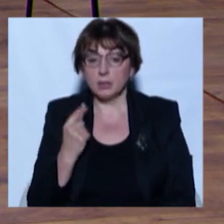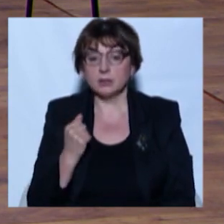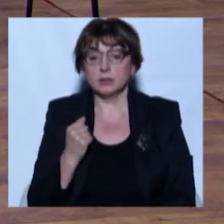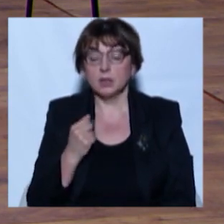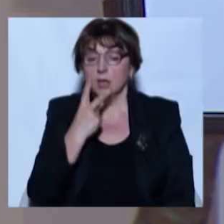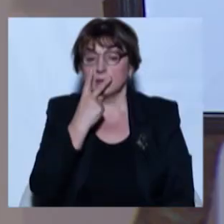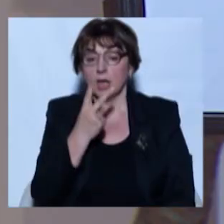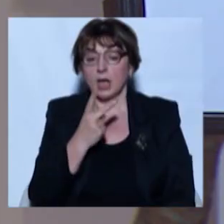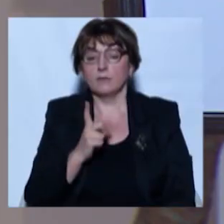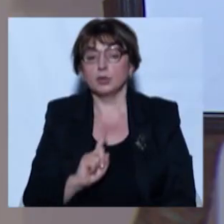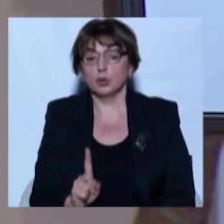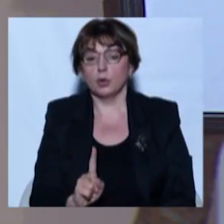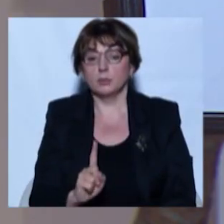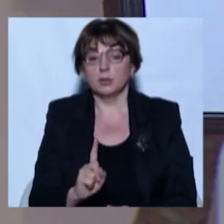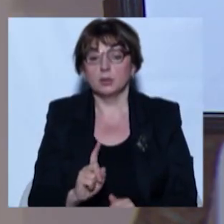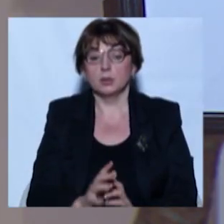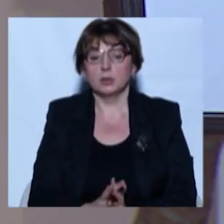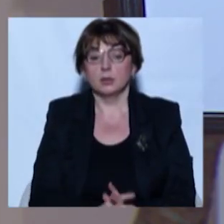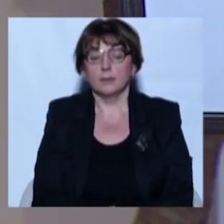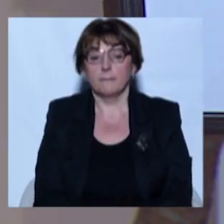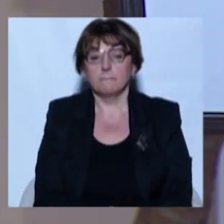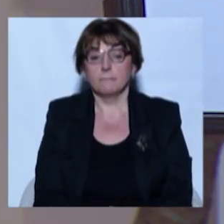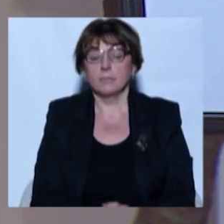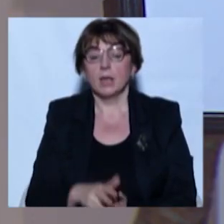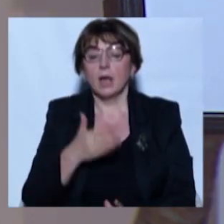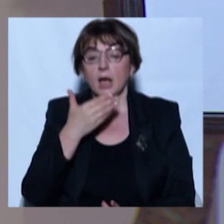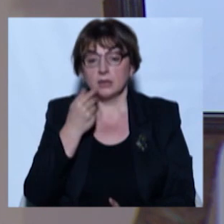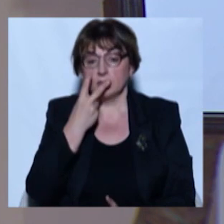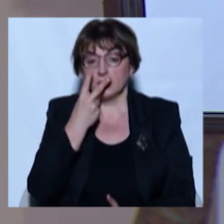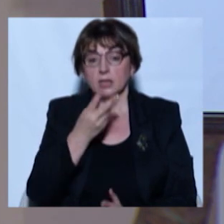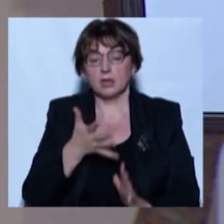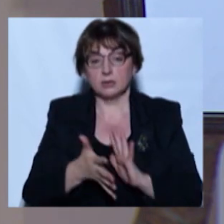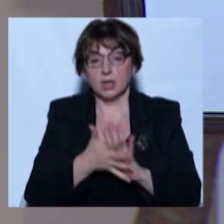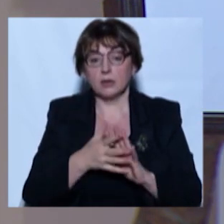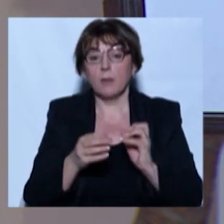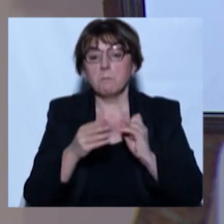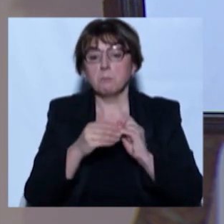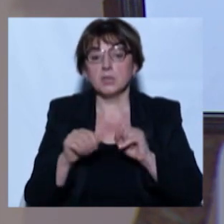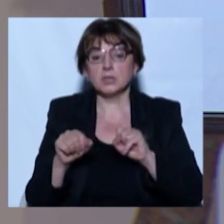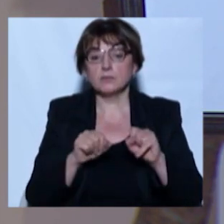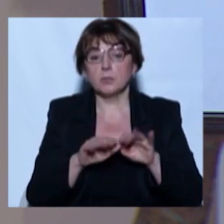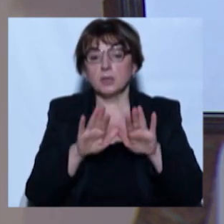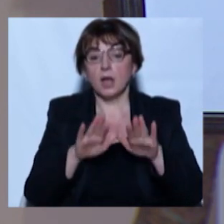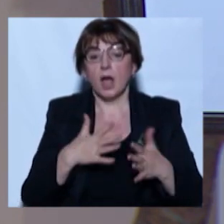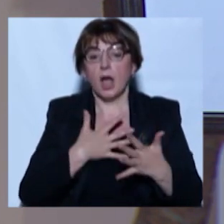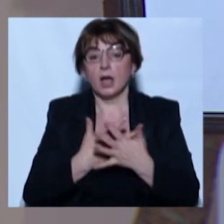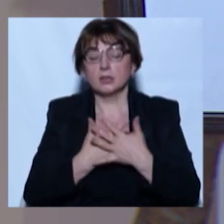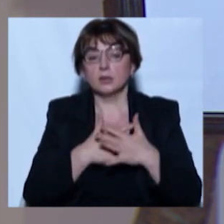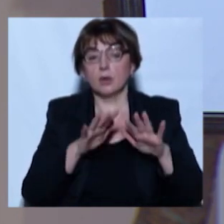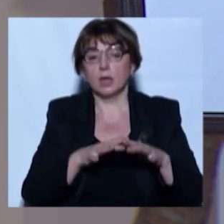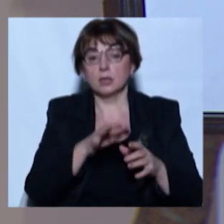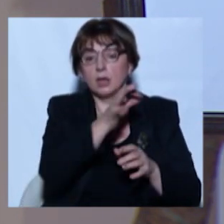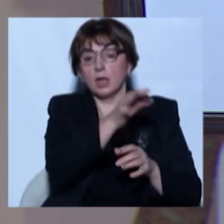ალბათ შეამჩნევდით, რომ ადვილად შეამჩნევდით, რომ მიწისძვრებით აქტიური რეგიონები